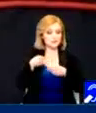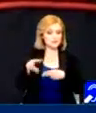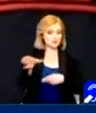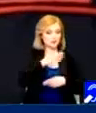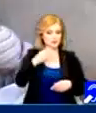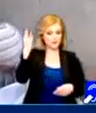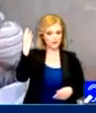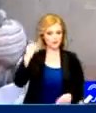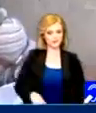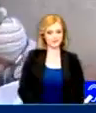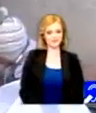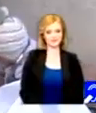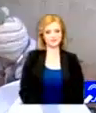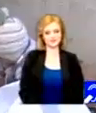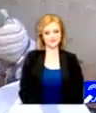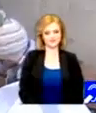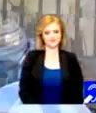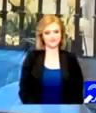regiunile Republicii Moldova.